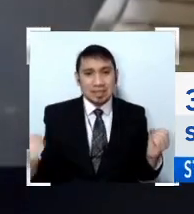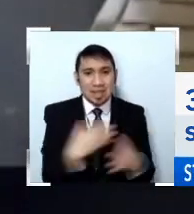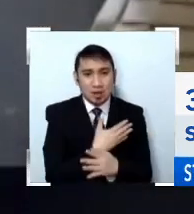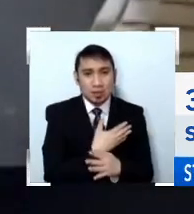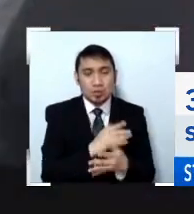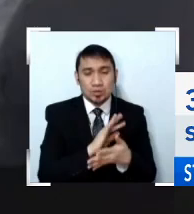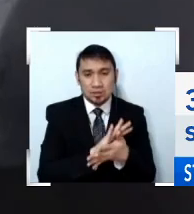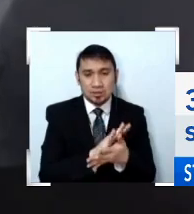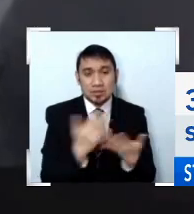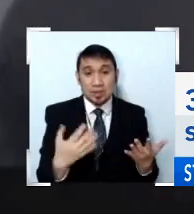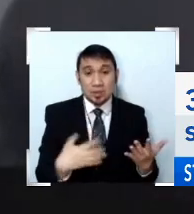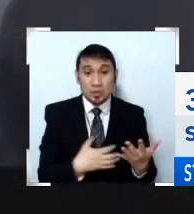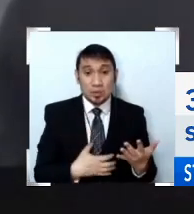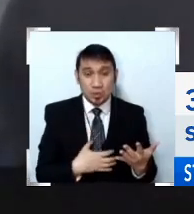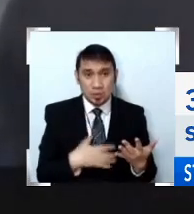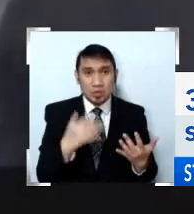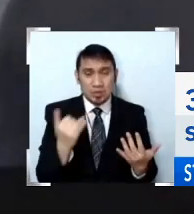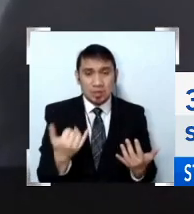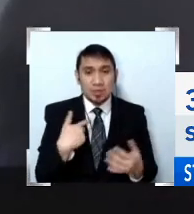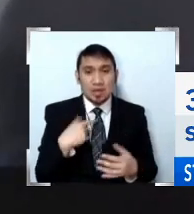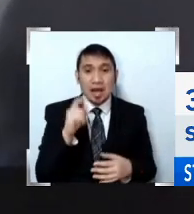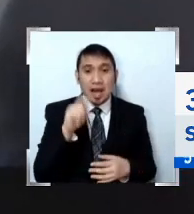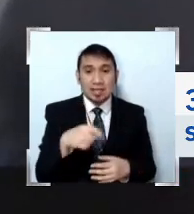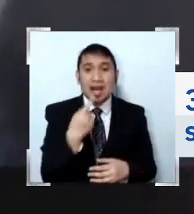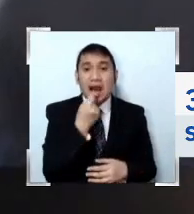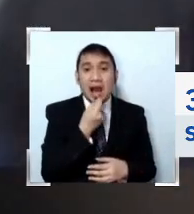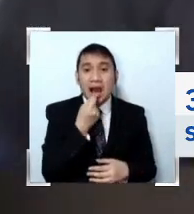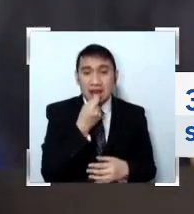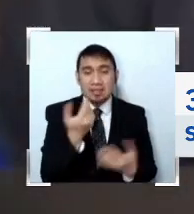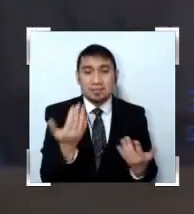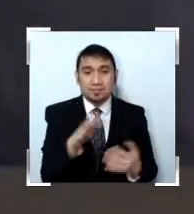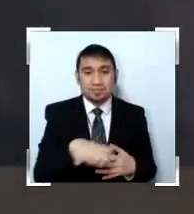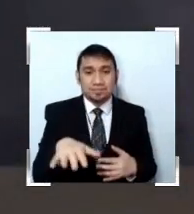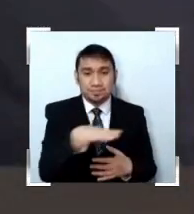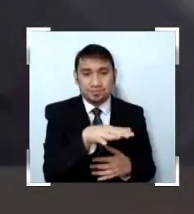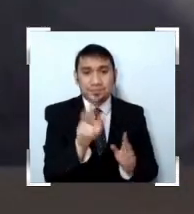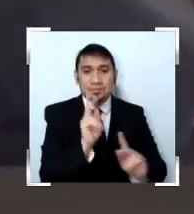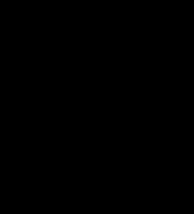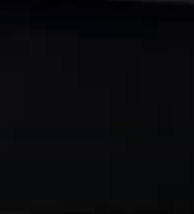diarrhea, isinilalim rin sa RT-PCR test ang mga pasyente.